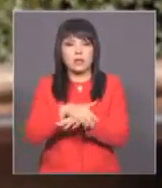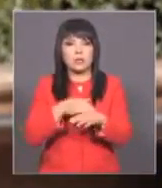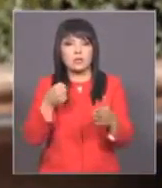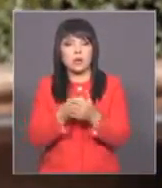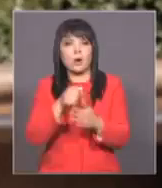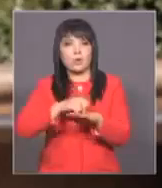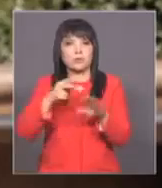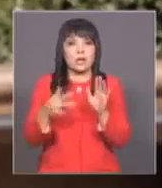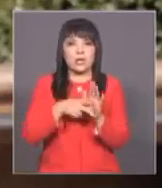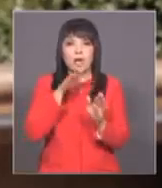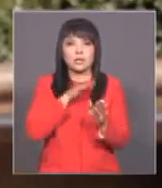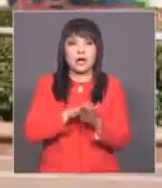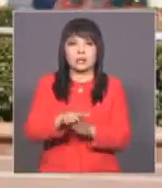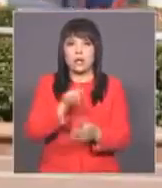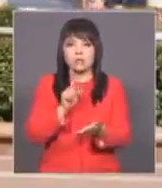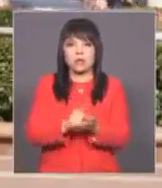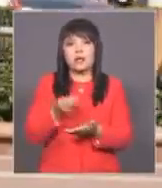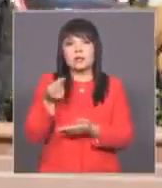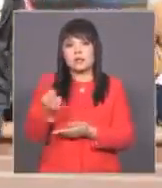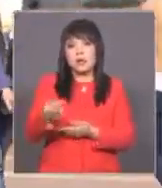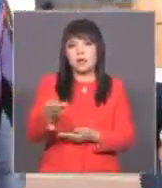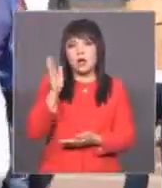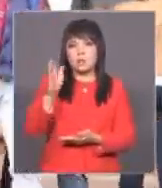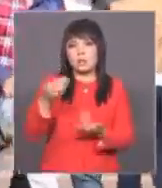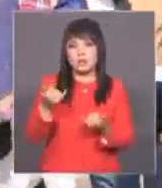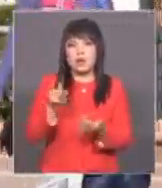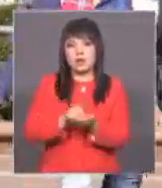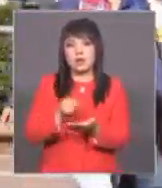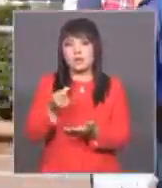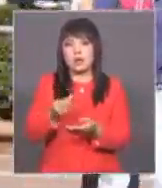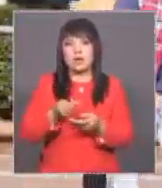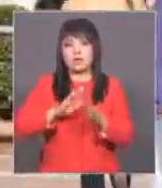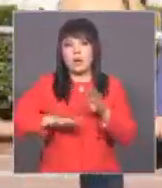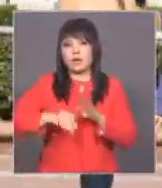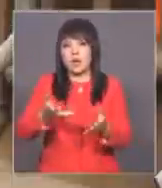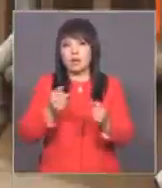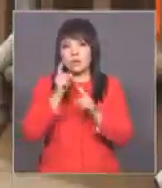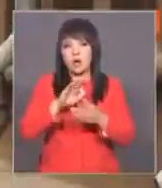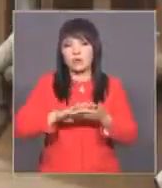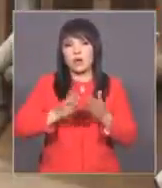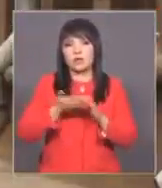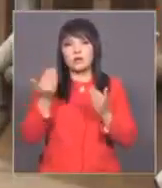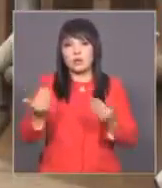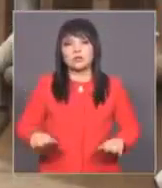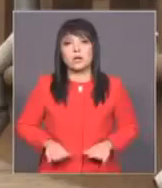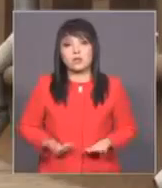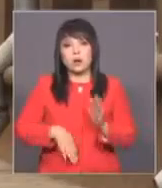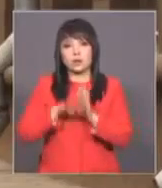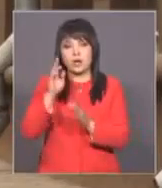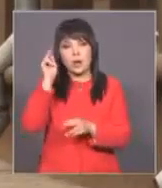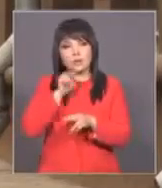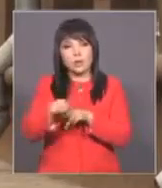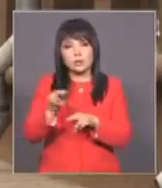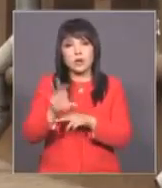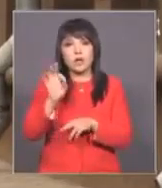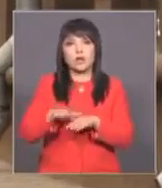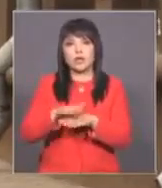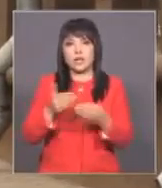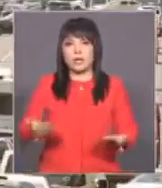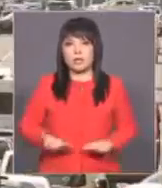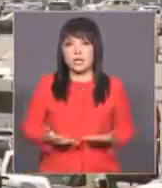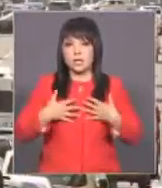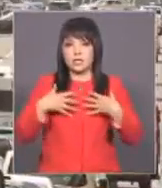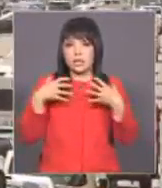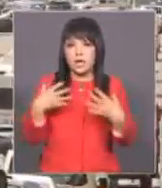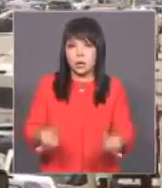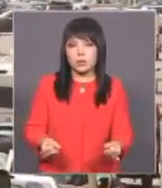ол 18 жасқа толғанша жалғасады. Қолға берілмейтін ақшаны тұрғын үй жағдайын жақсартуға, білім алуға, әлеуметтік қызмет көрсету,